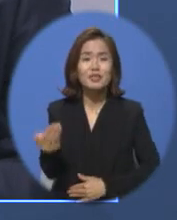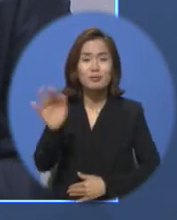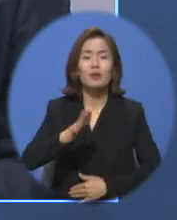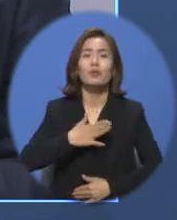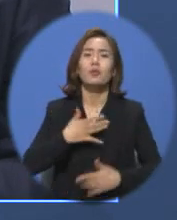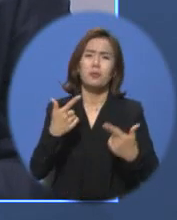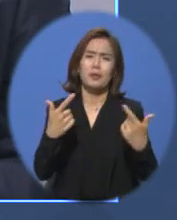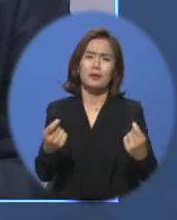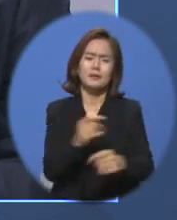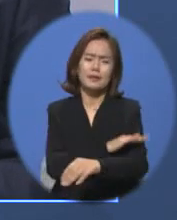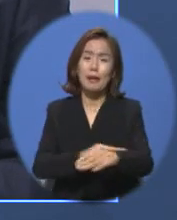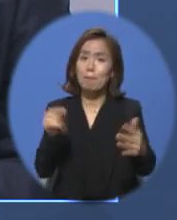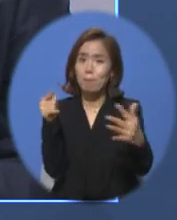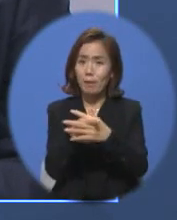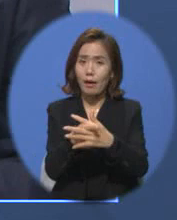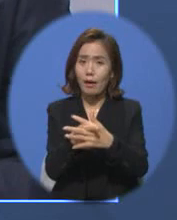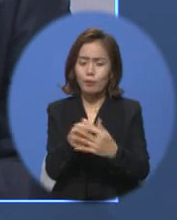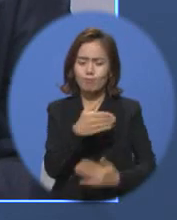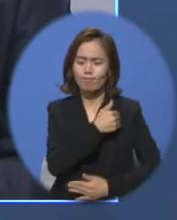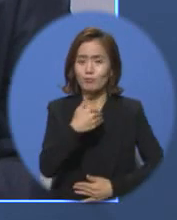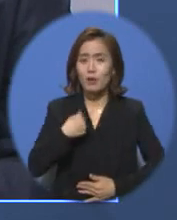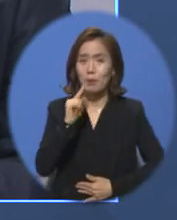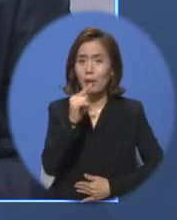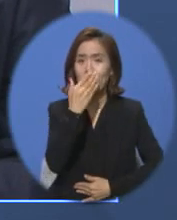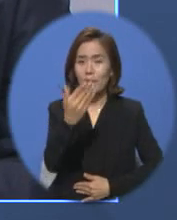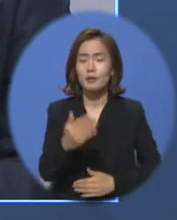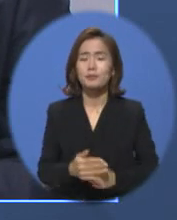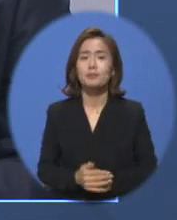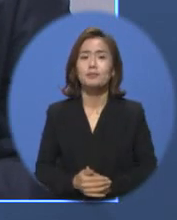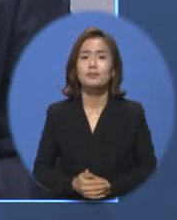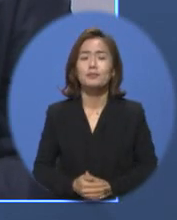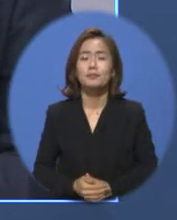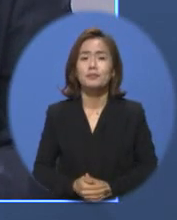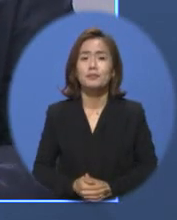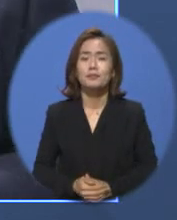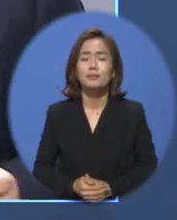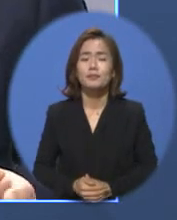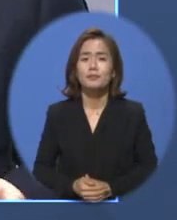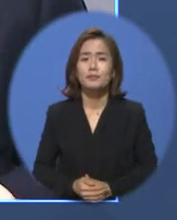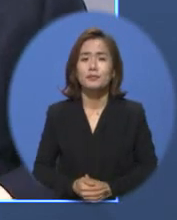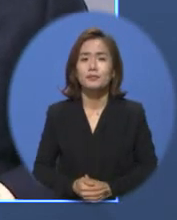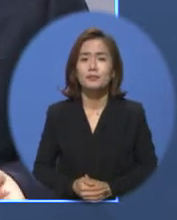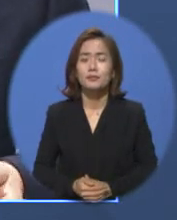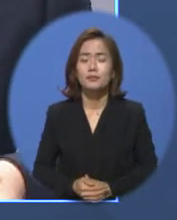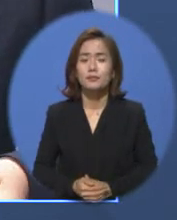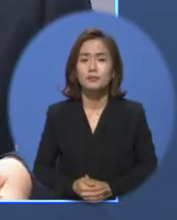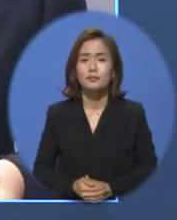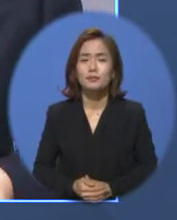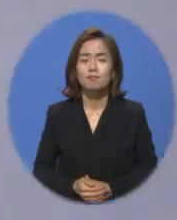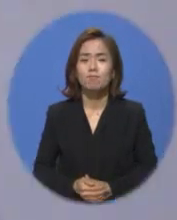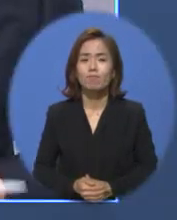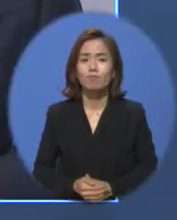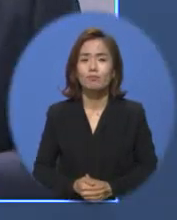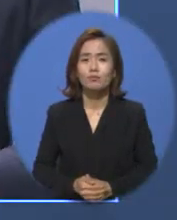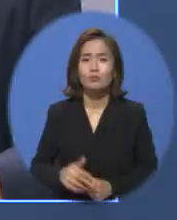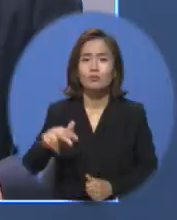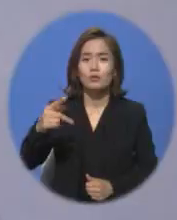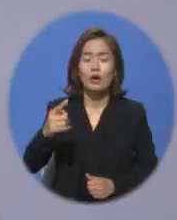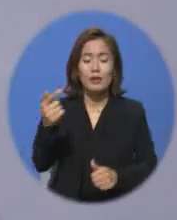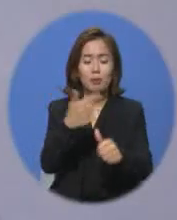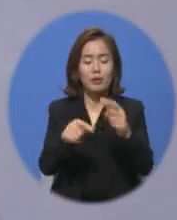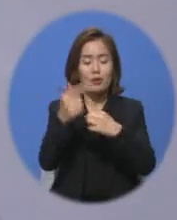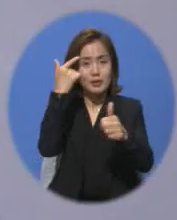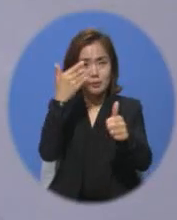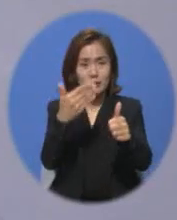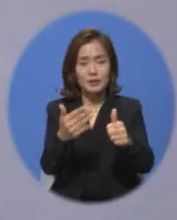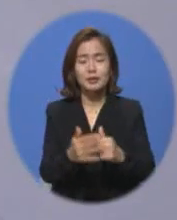계실수도있겠지만,저는 제가그지역을아주잘알고있다고확신합니다. 예.김선생님,서론을계속이어가주십시오 . 예.조후보님,